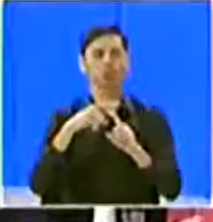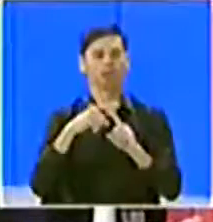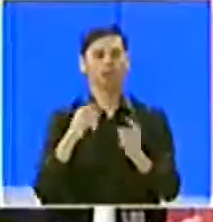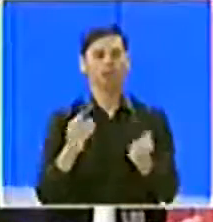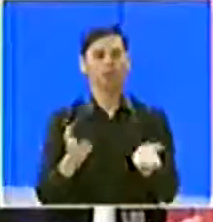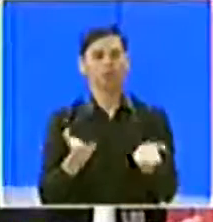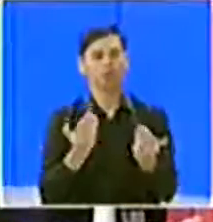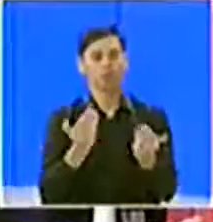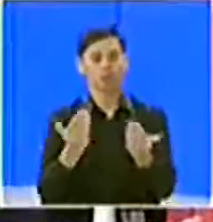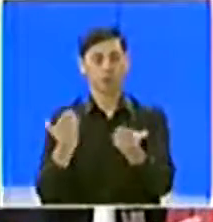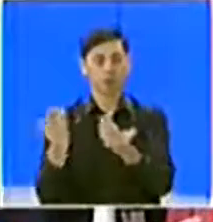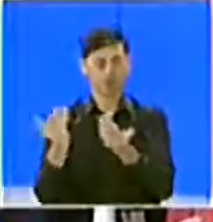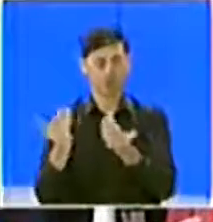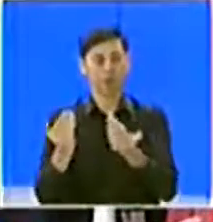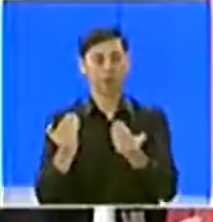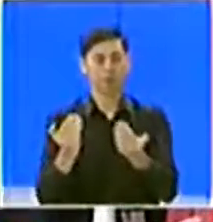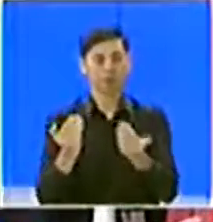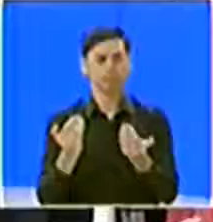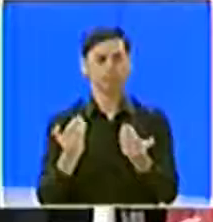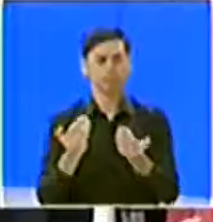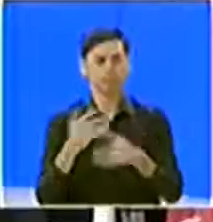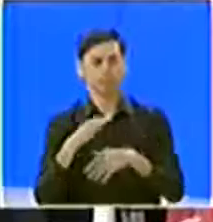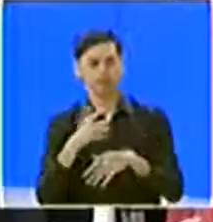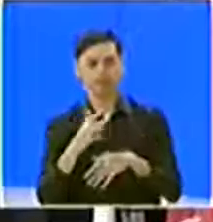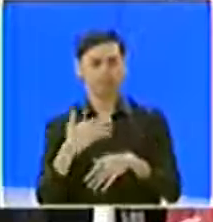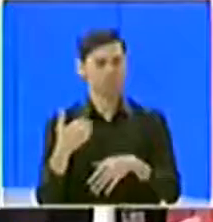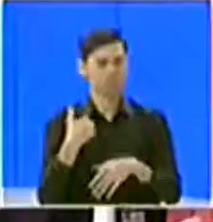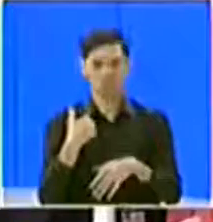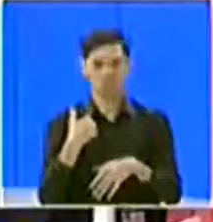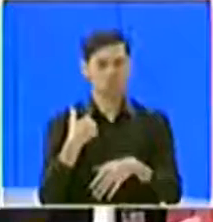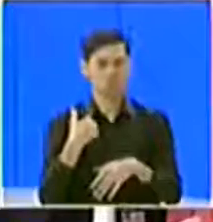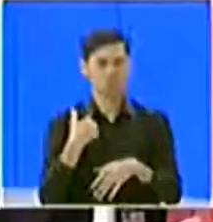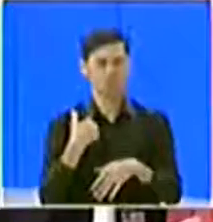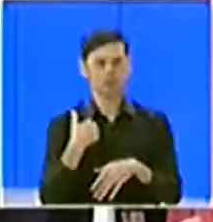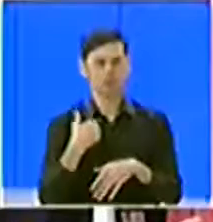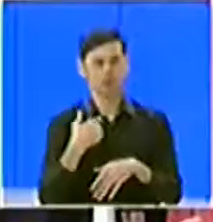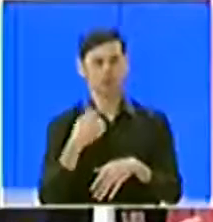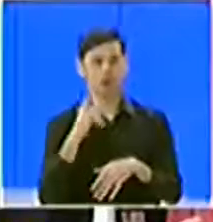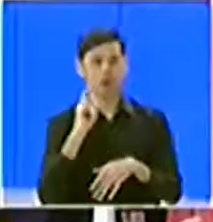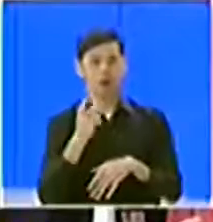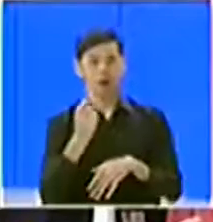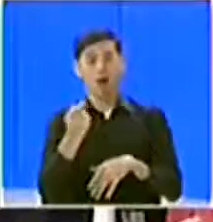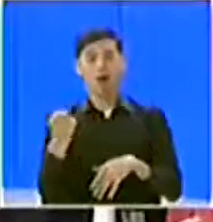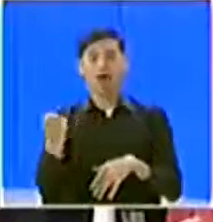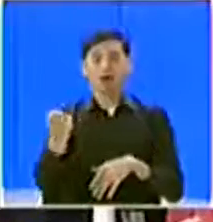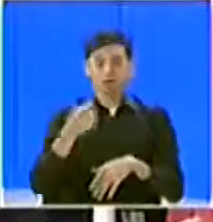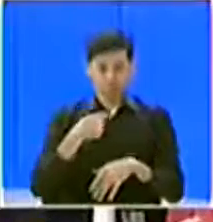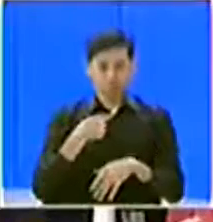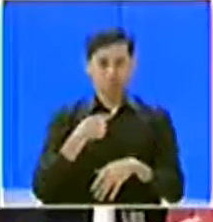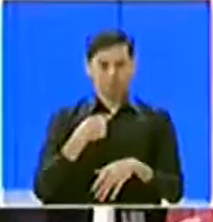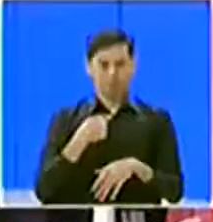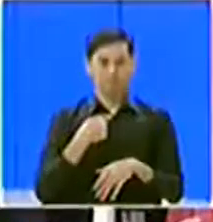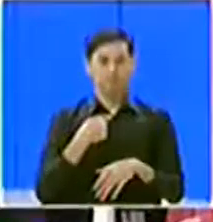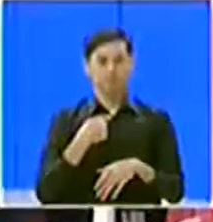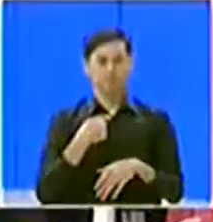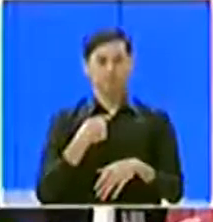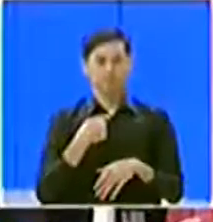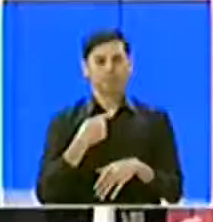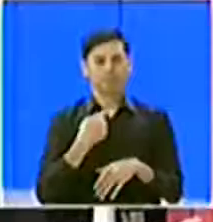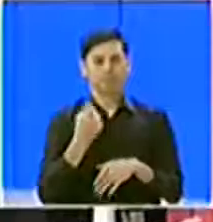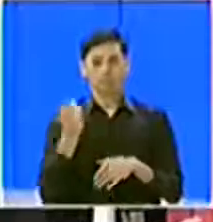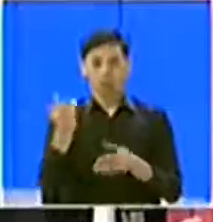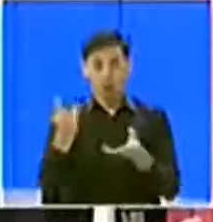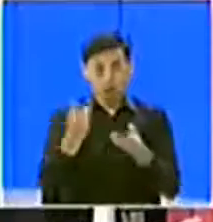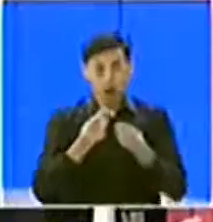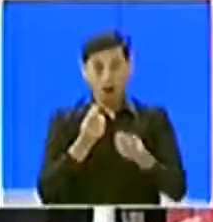ada. Berapa kisaran aja ada? Nggak tahu deh tuh bapaknya. Pokoknya kalau ada kasih duit tadi gitu. Nggak gitu tahu ya? Berapa-berapa.